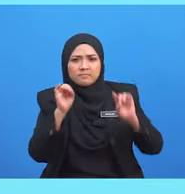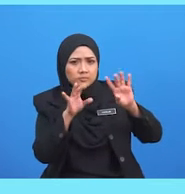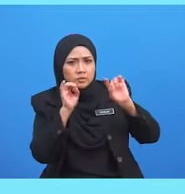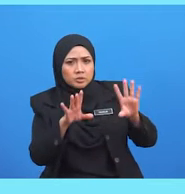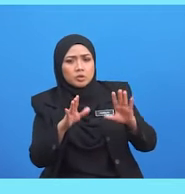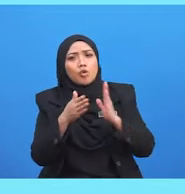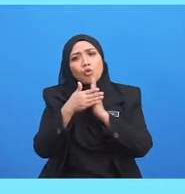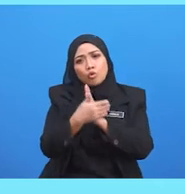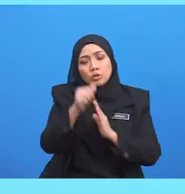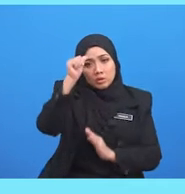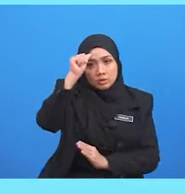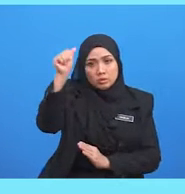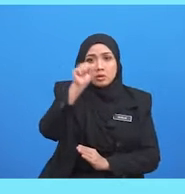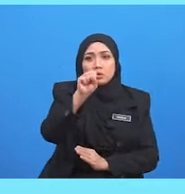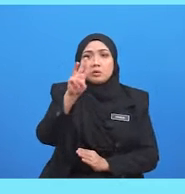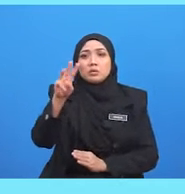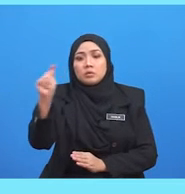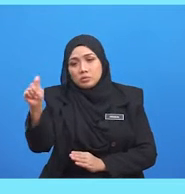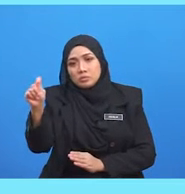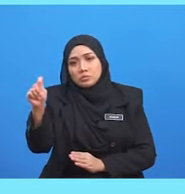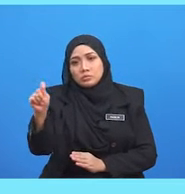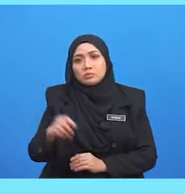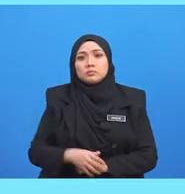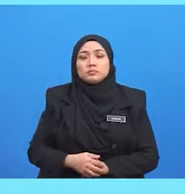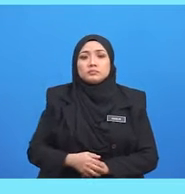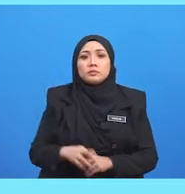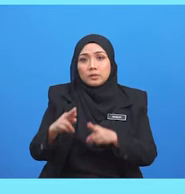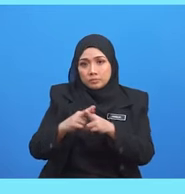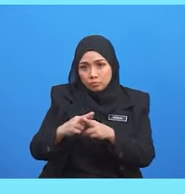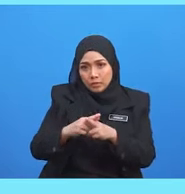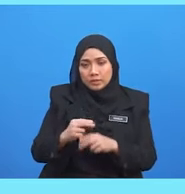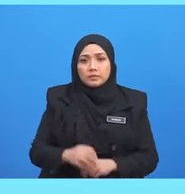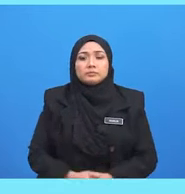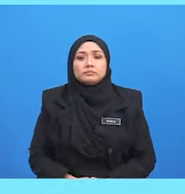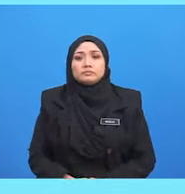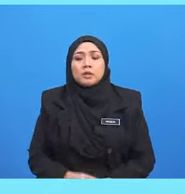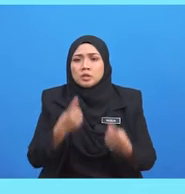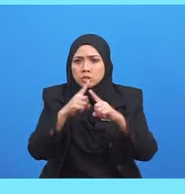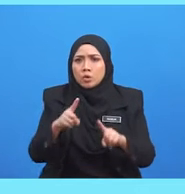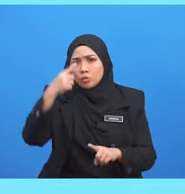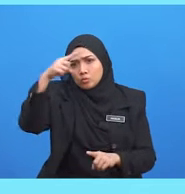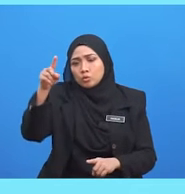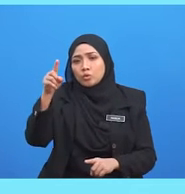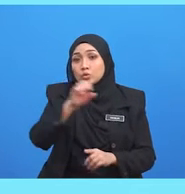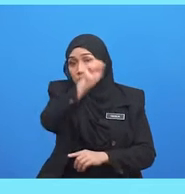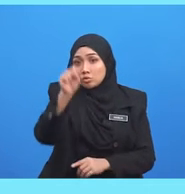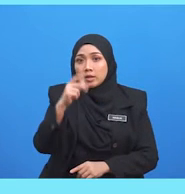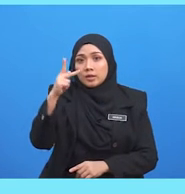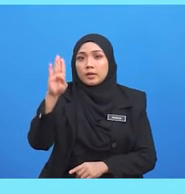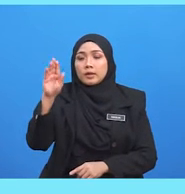dibenci oleh Allah Subhanahu wa taala. Kesimpulan. Jawapan untuk soalan